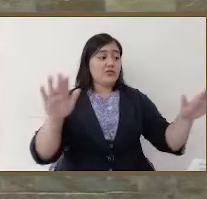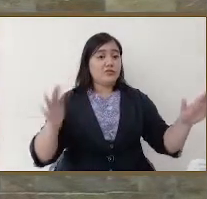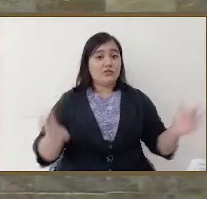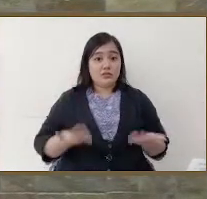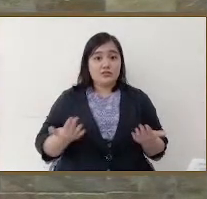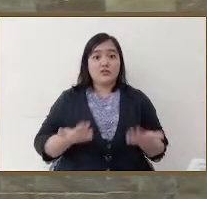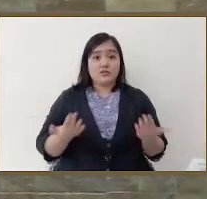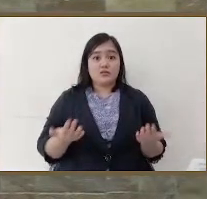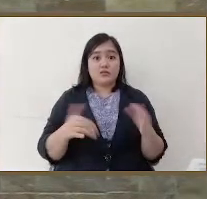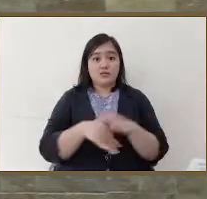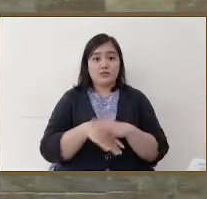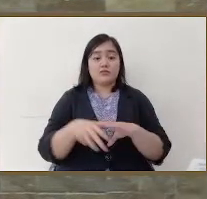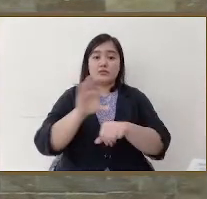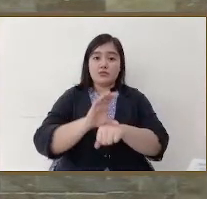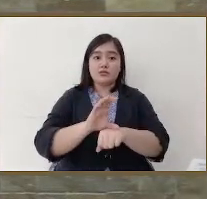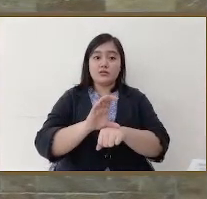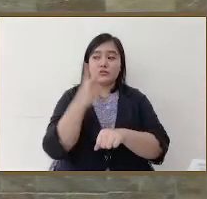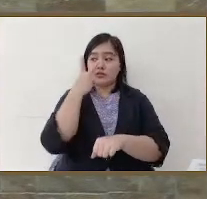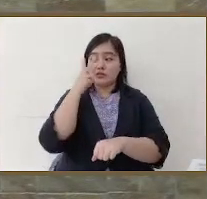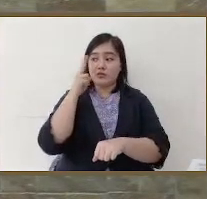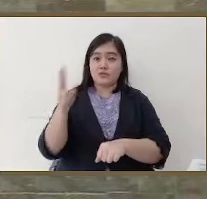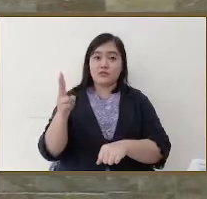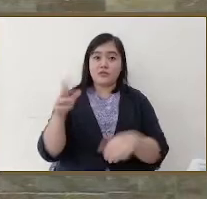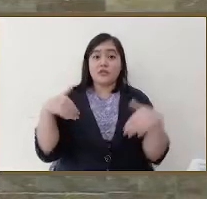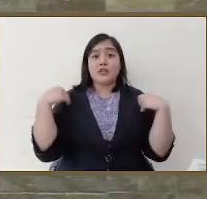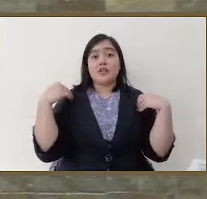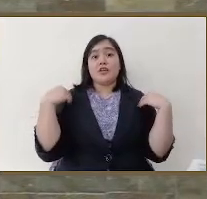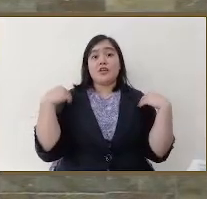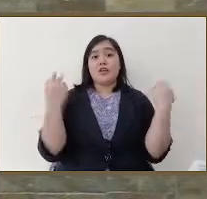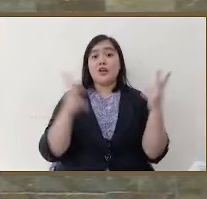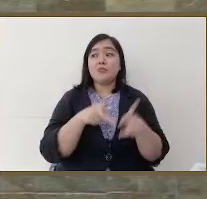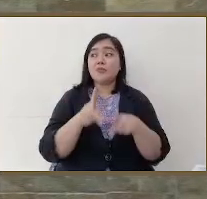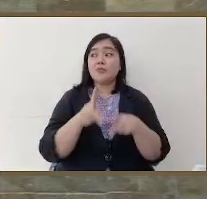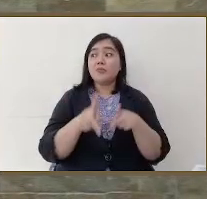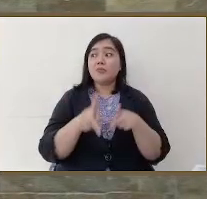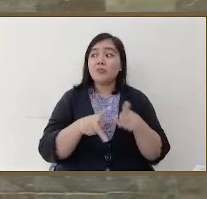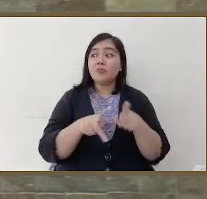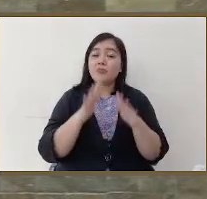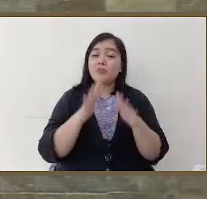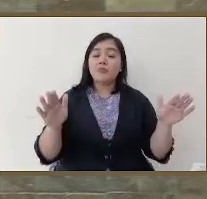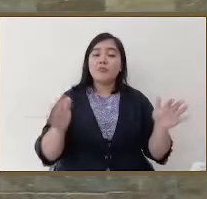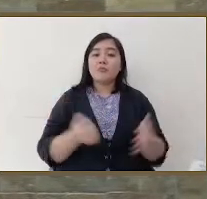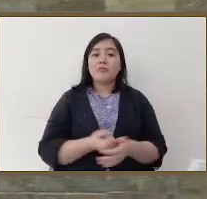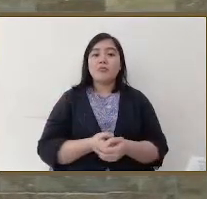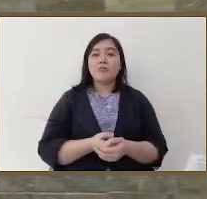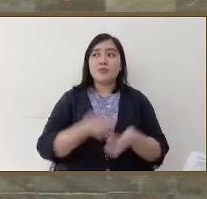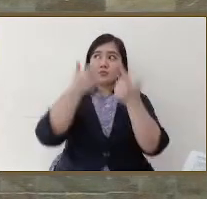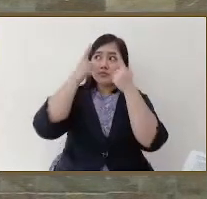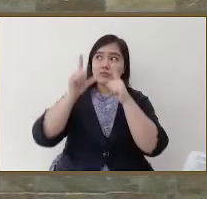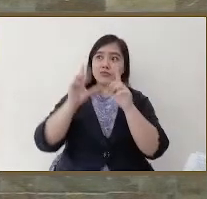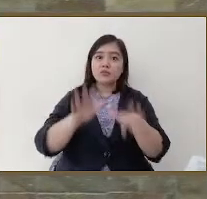na ito, nandito mga puti, nakikita nyo yung mga girls natin, mga musicians natin. Look how they dress themselves.